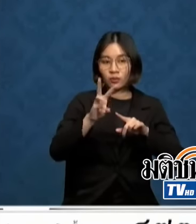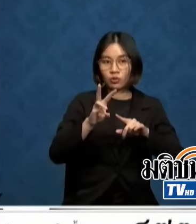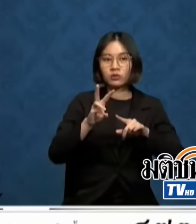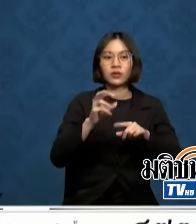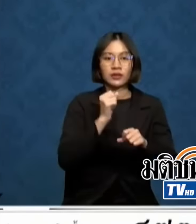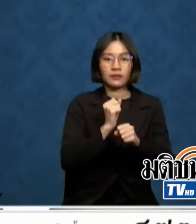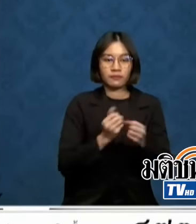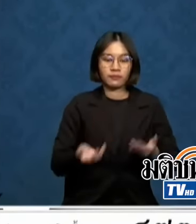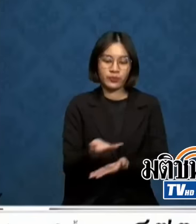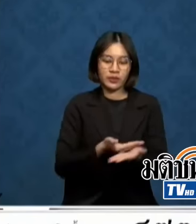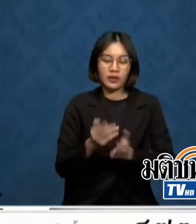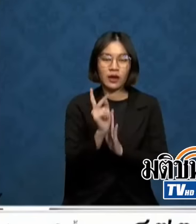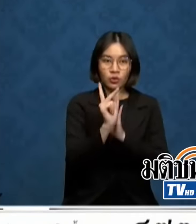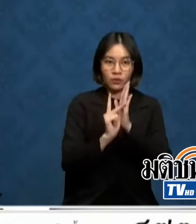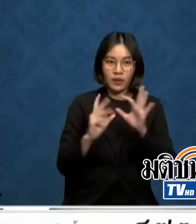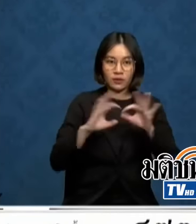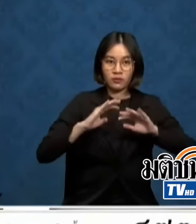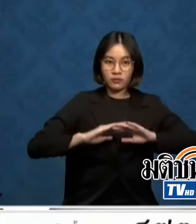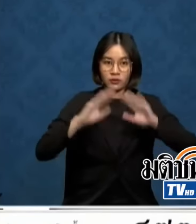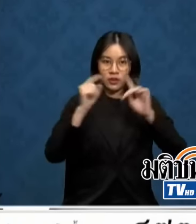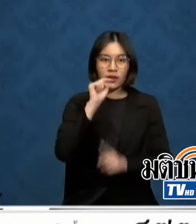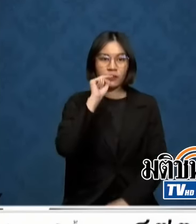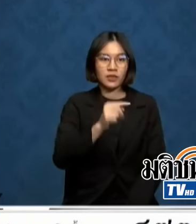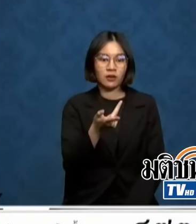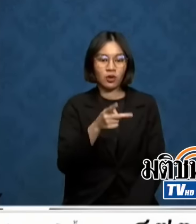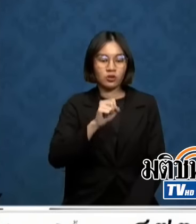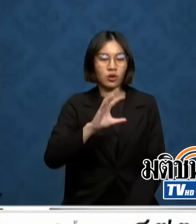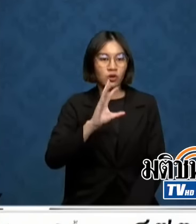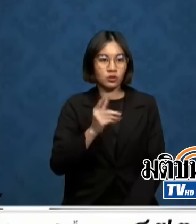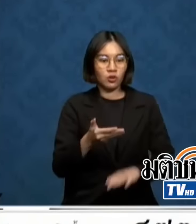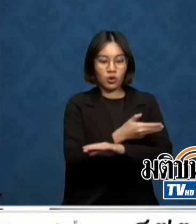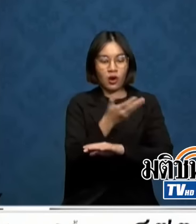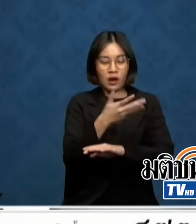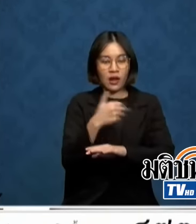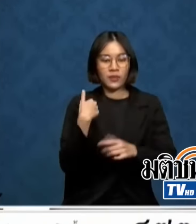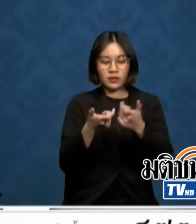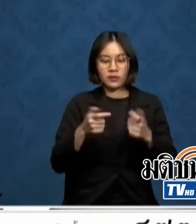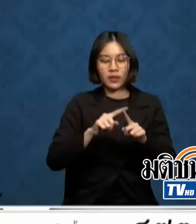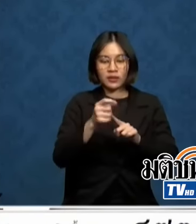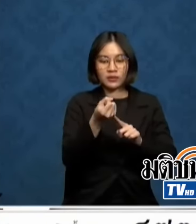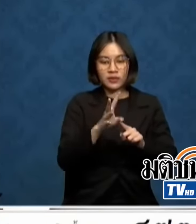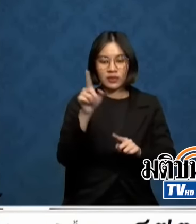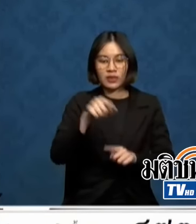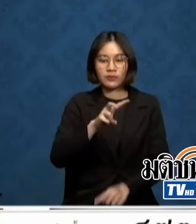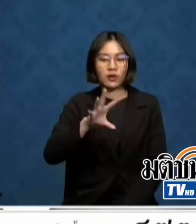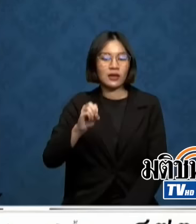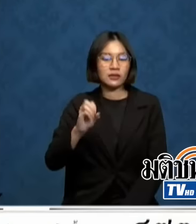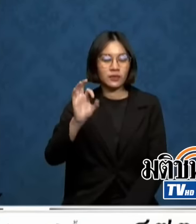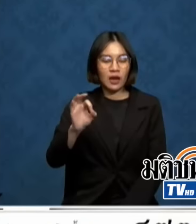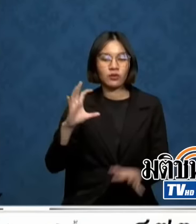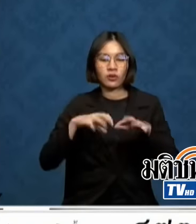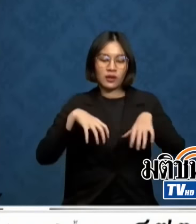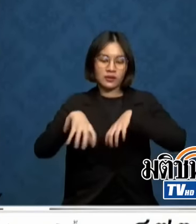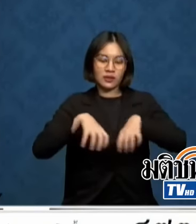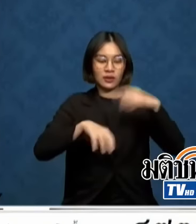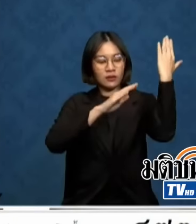เราก็ได้เดินหน้าพิจารณาร่างกฎหมายเกี่ยวกับการยกเลิกคำสั่งคสชไปก่อนหน้านี้แล้วไม่ว่าจะเป็นฉบับที่14/2559เกี่ยวกับการ